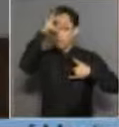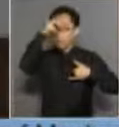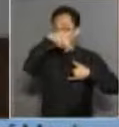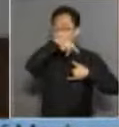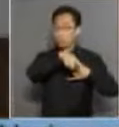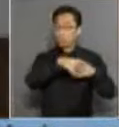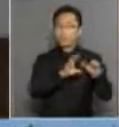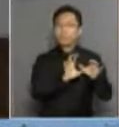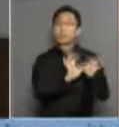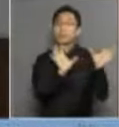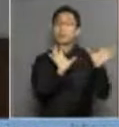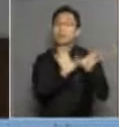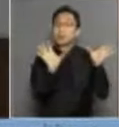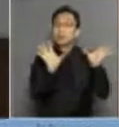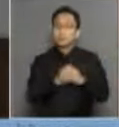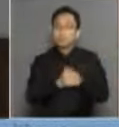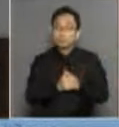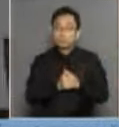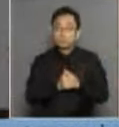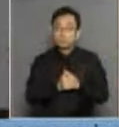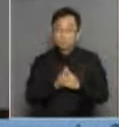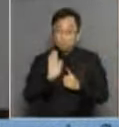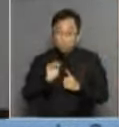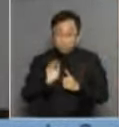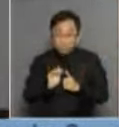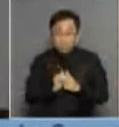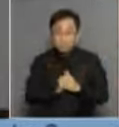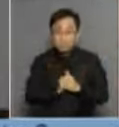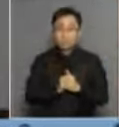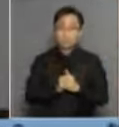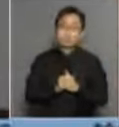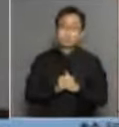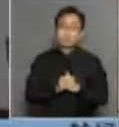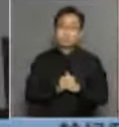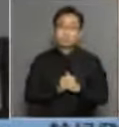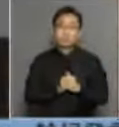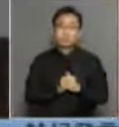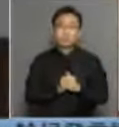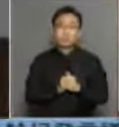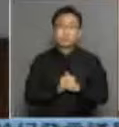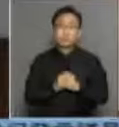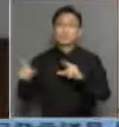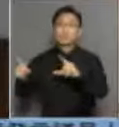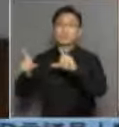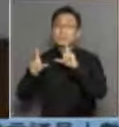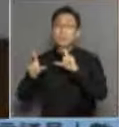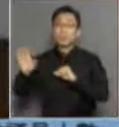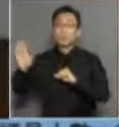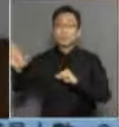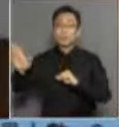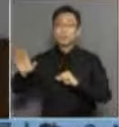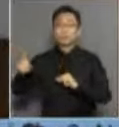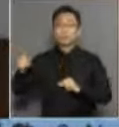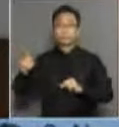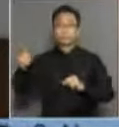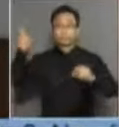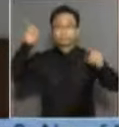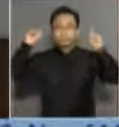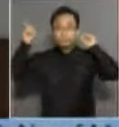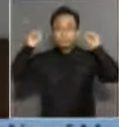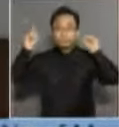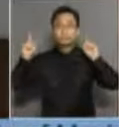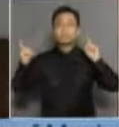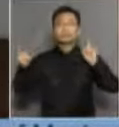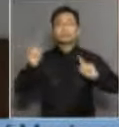吧？喂，這樣都得，是吧？所以對於這些答覆，哦，他有他的言論自由，他可以發表意見